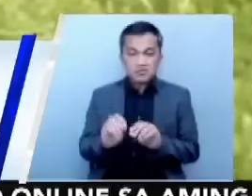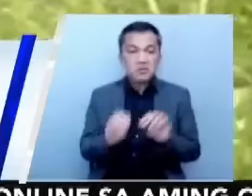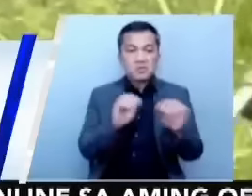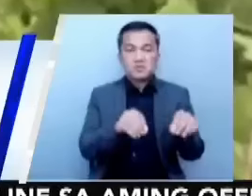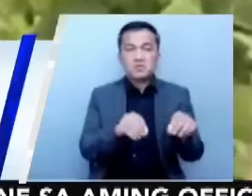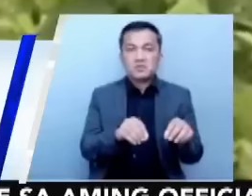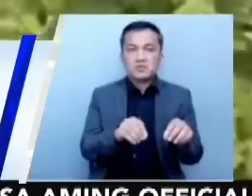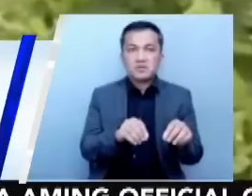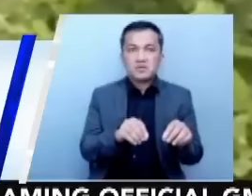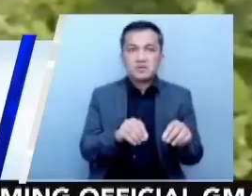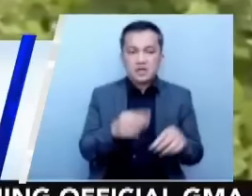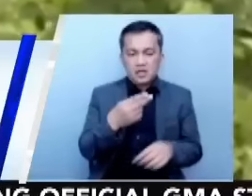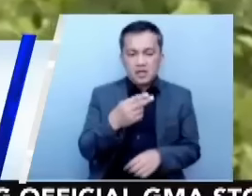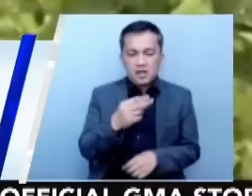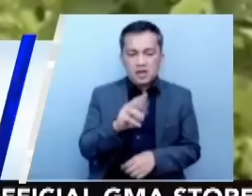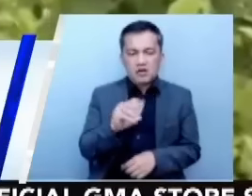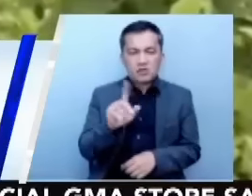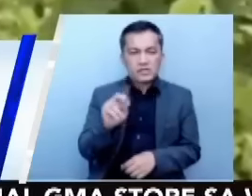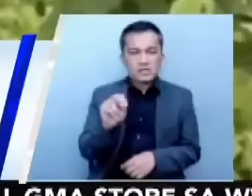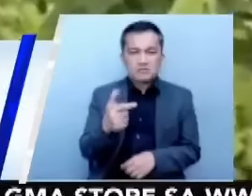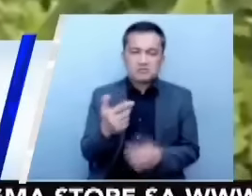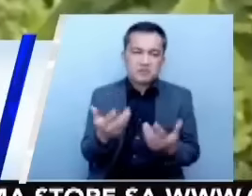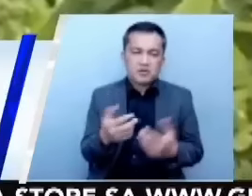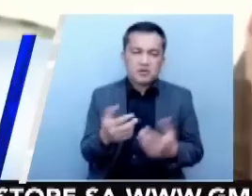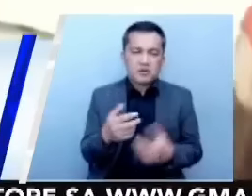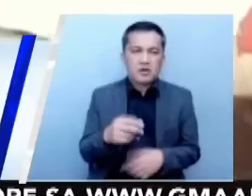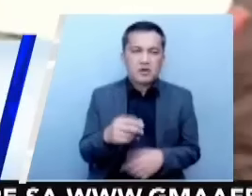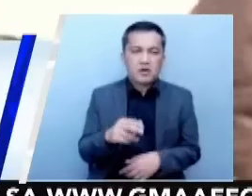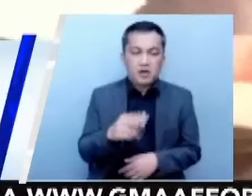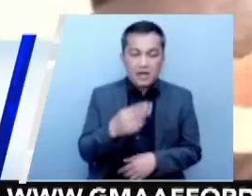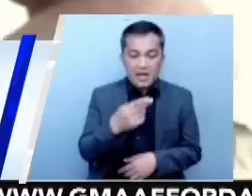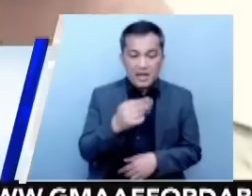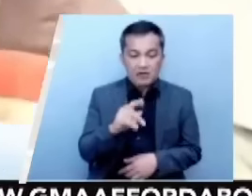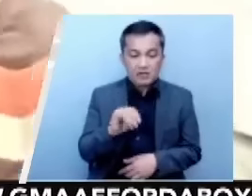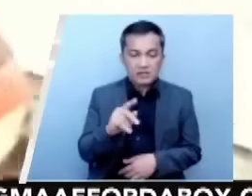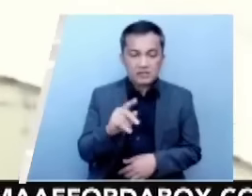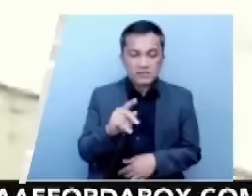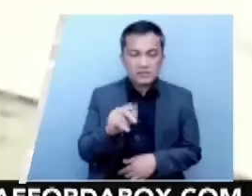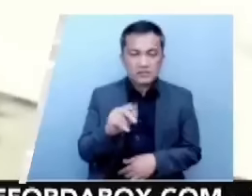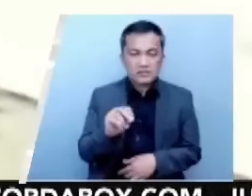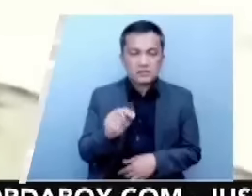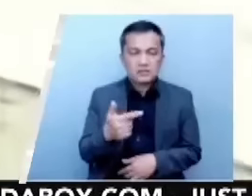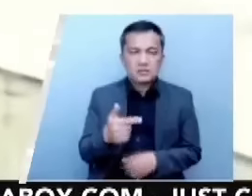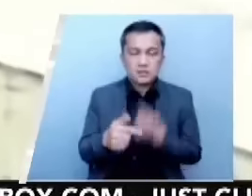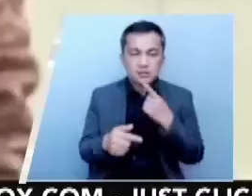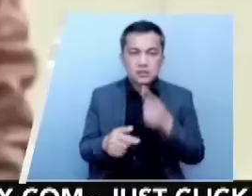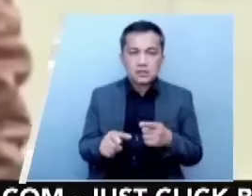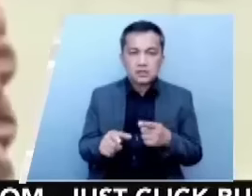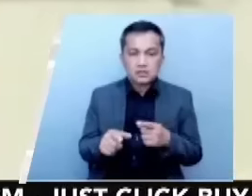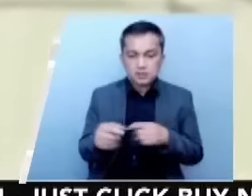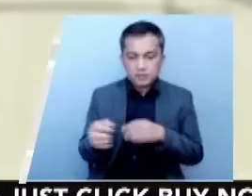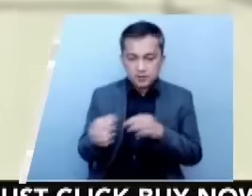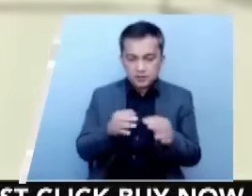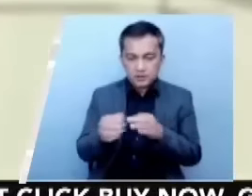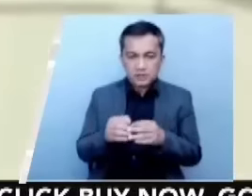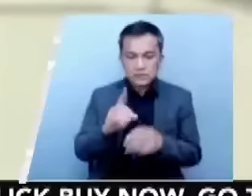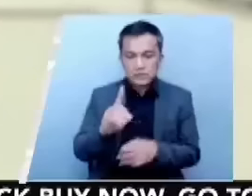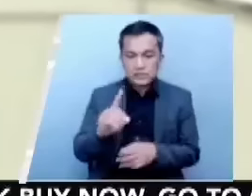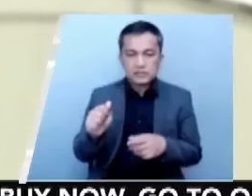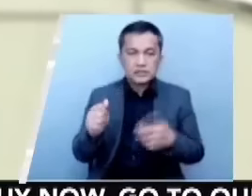hauling, ganun. Pero paglilinaw ng Department of Agriculture Cordillera, harvesting pa rin po ng ngayon ng mga